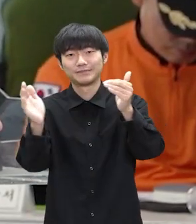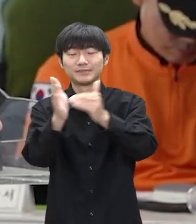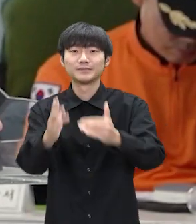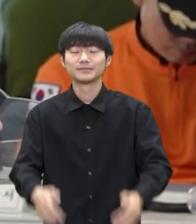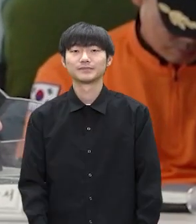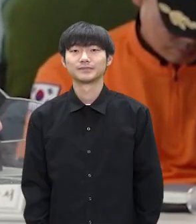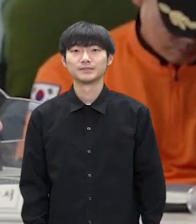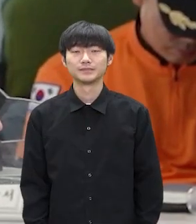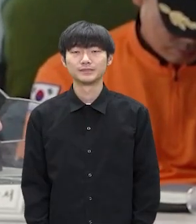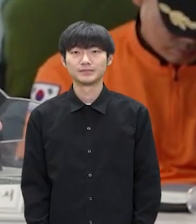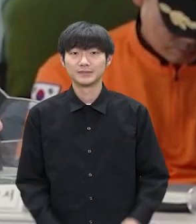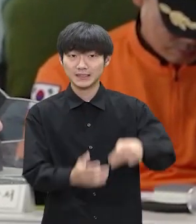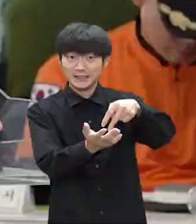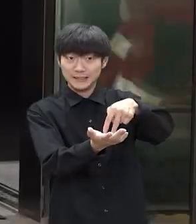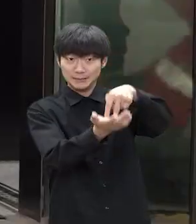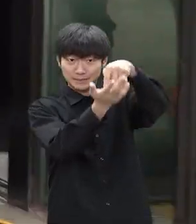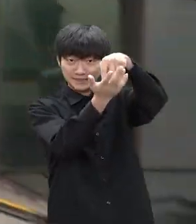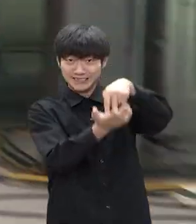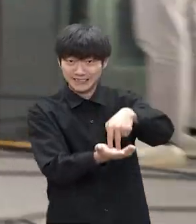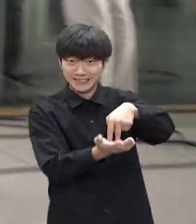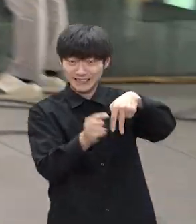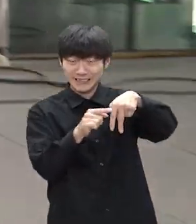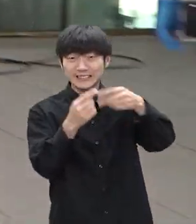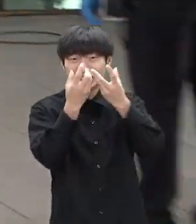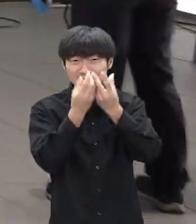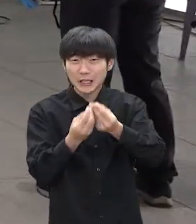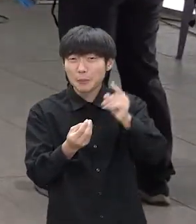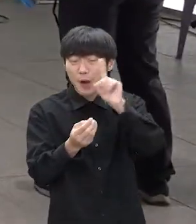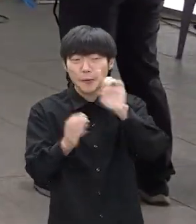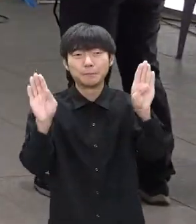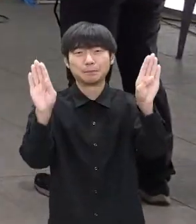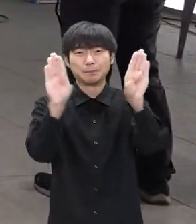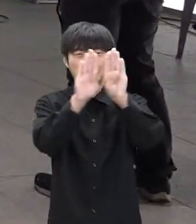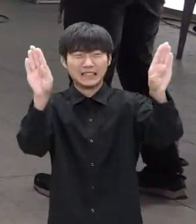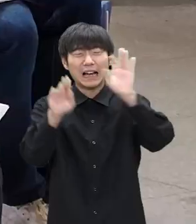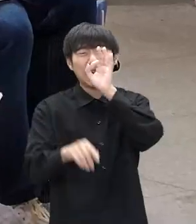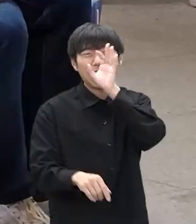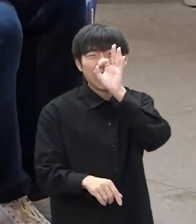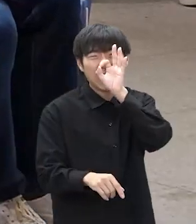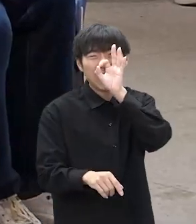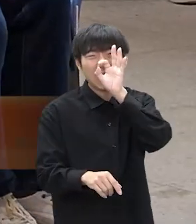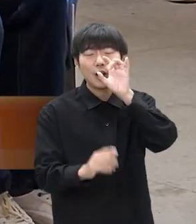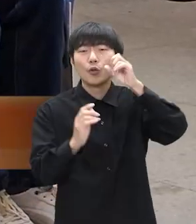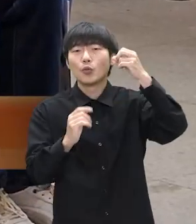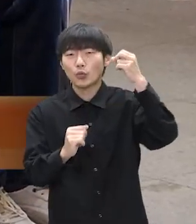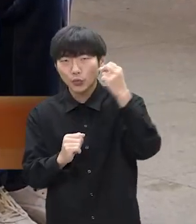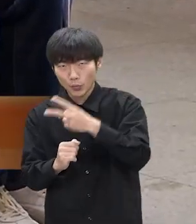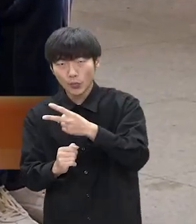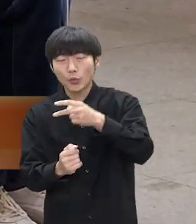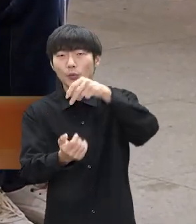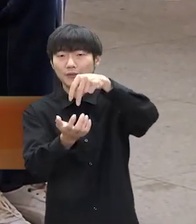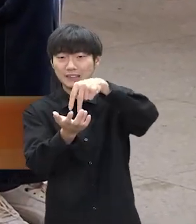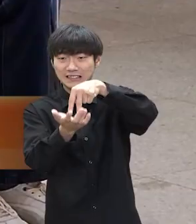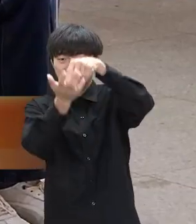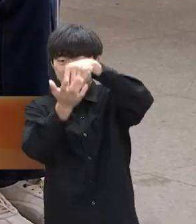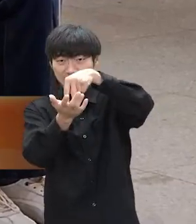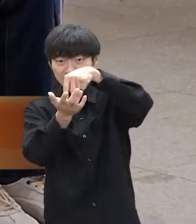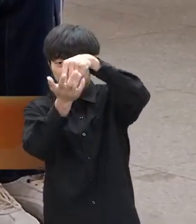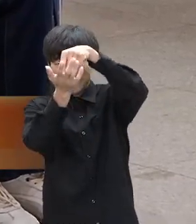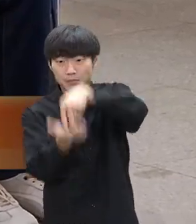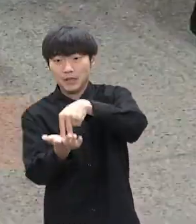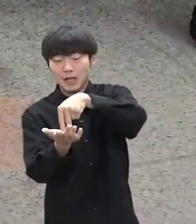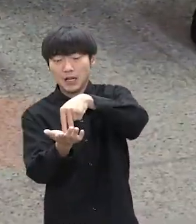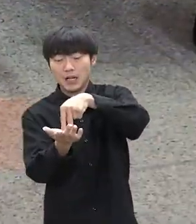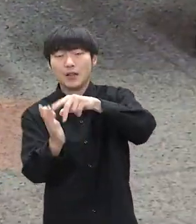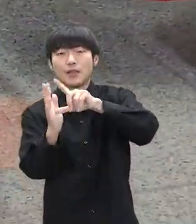문화 확산을 위해 마련됐는데요. 엘리베이터 내 갇힘 사고, 에스컬레이터 급정지 등 다양한 상황을